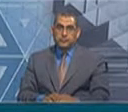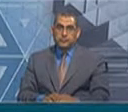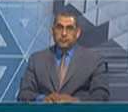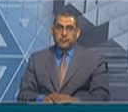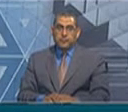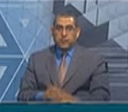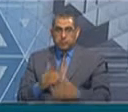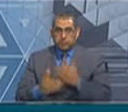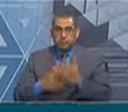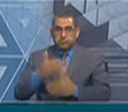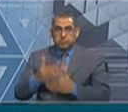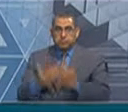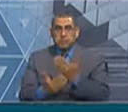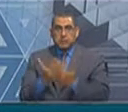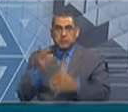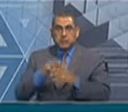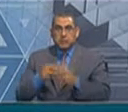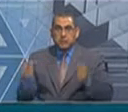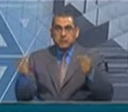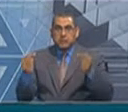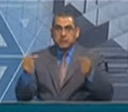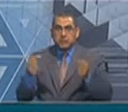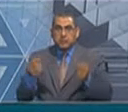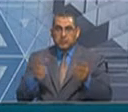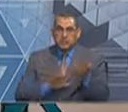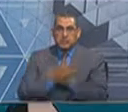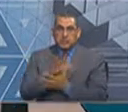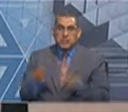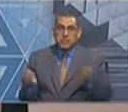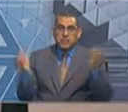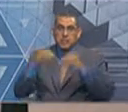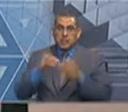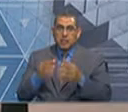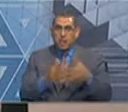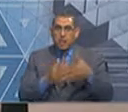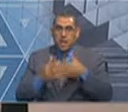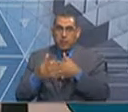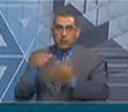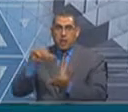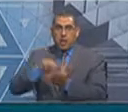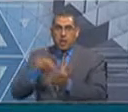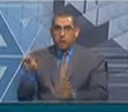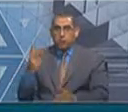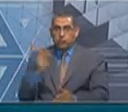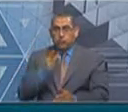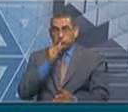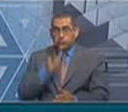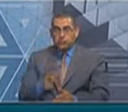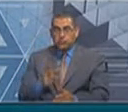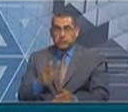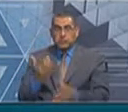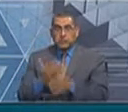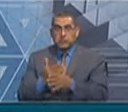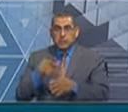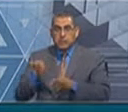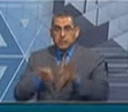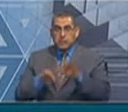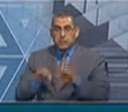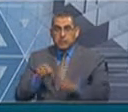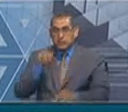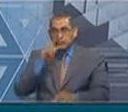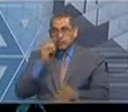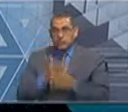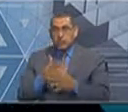مرحلة جديدة من العلاقات المتأزمة بالأساس بين واشنطن وطهران تأتي ضمن سياسة أقصى الضغوط